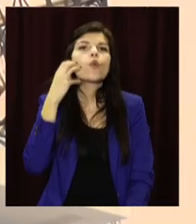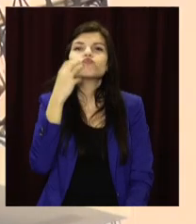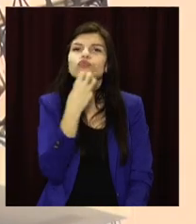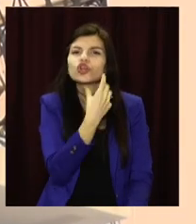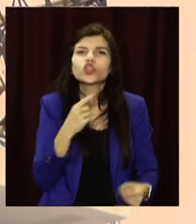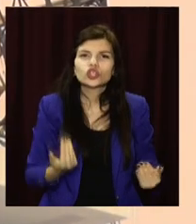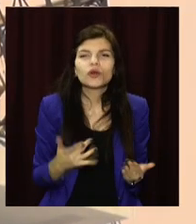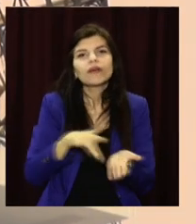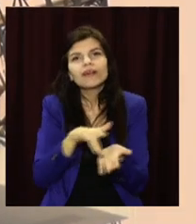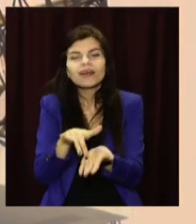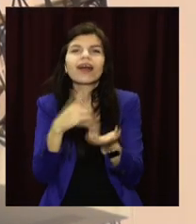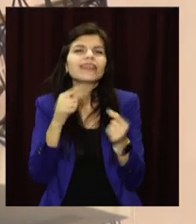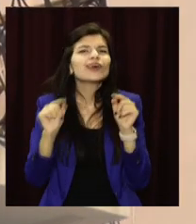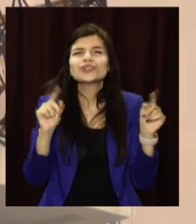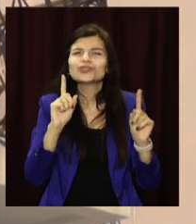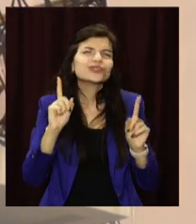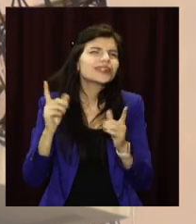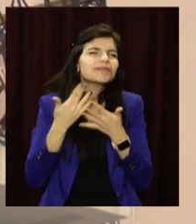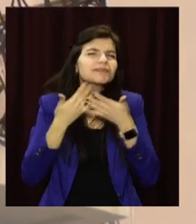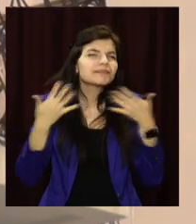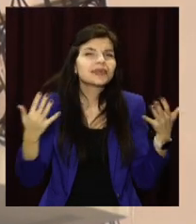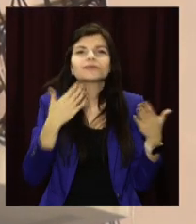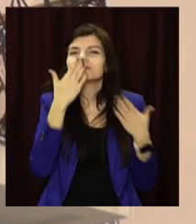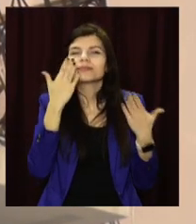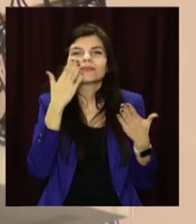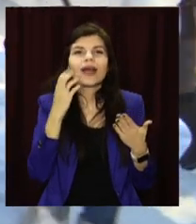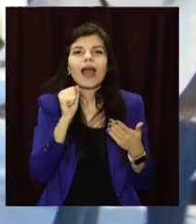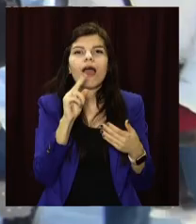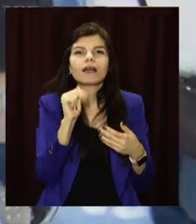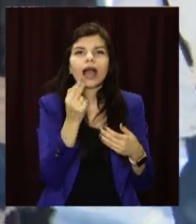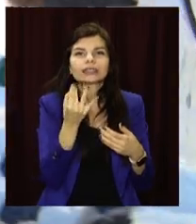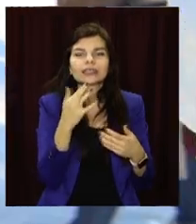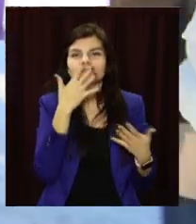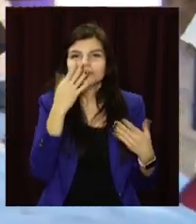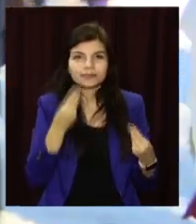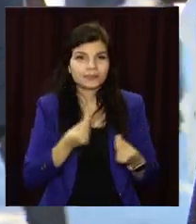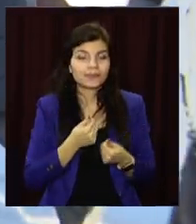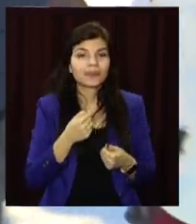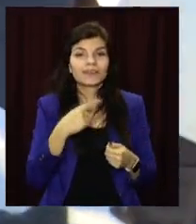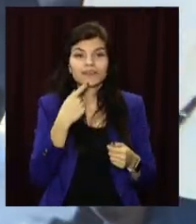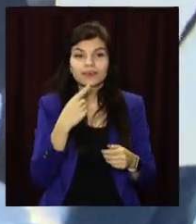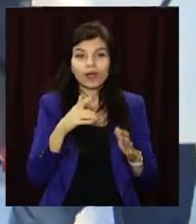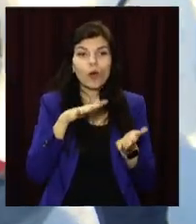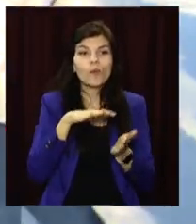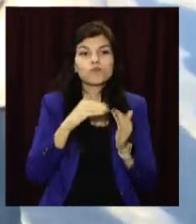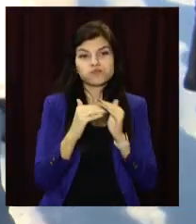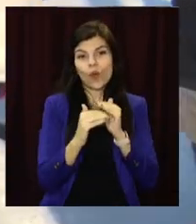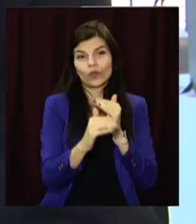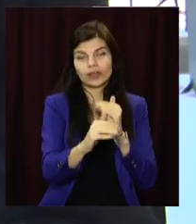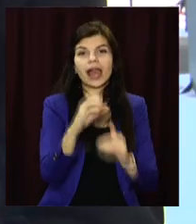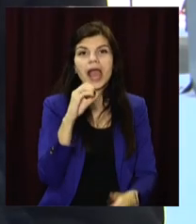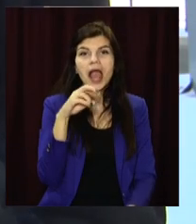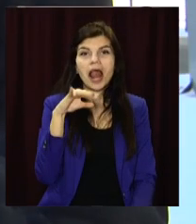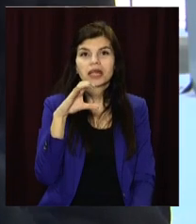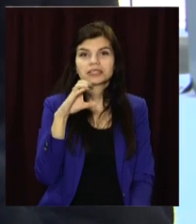кринолінах та насолоджувалися запахом акації. Екскурсія пройшла міськими Єлисейськими полями. Так в народі раніше називали центральний